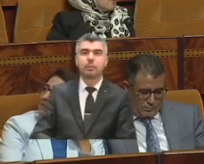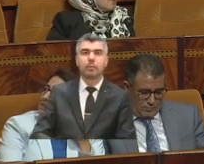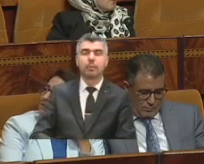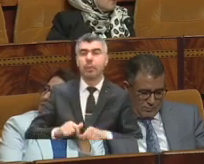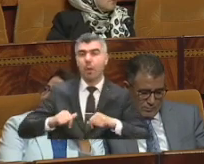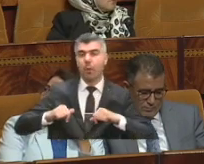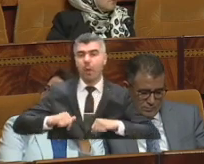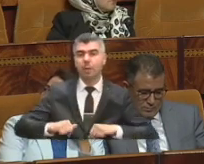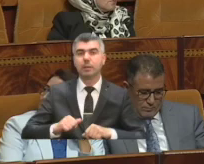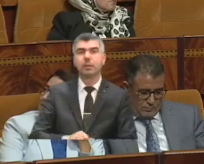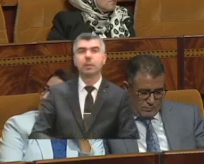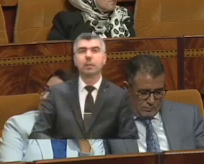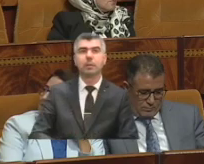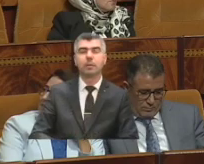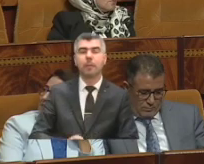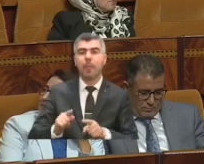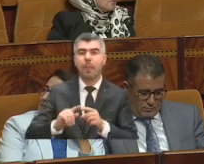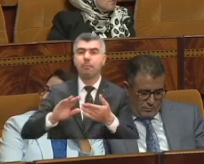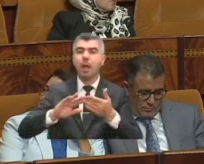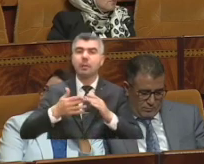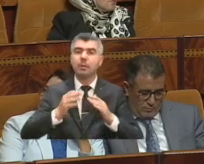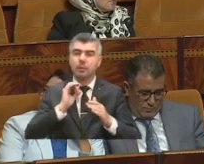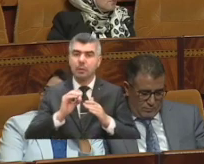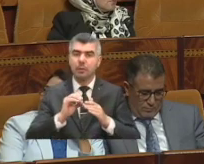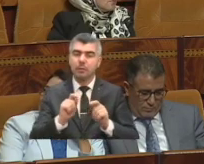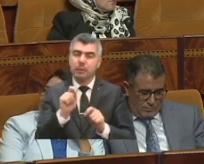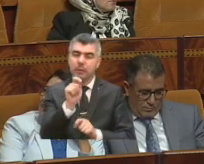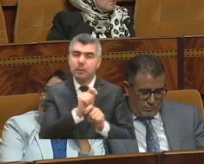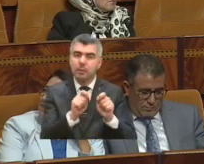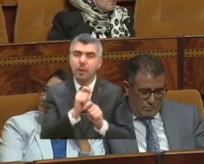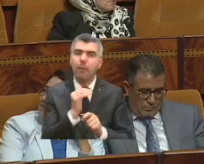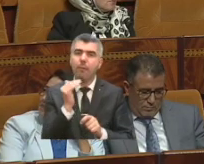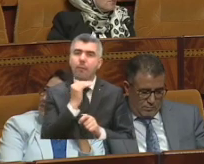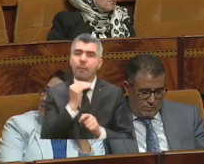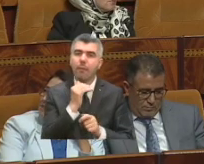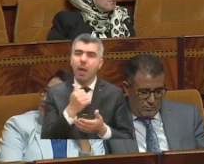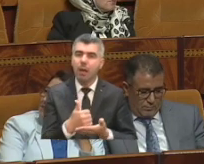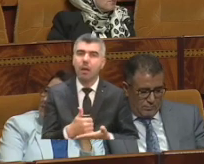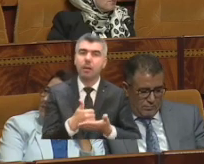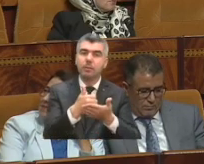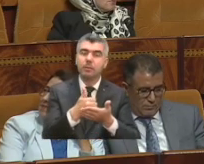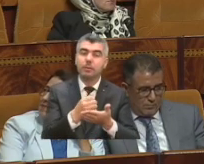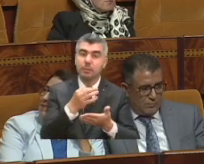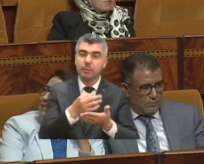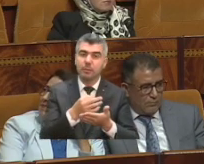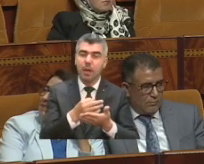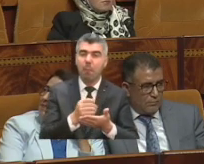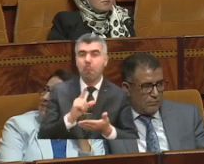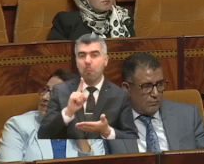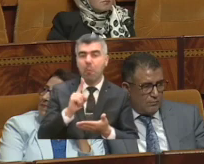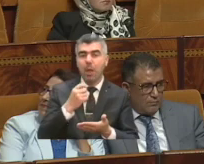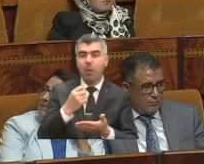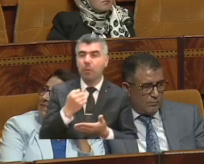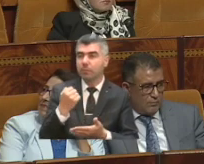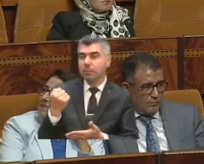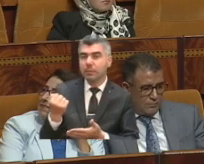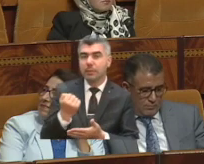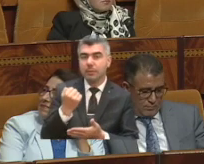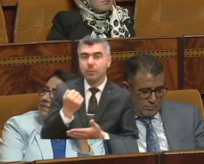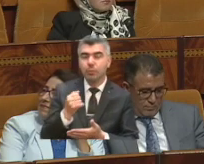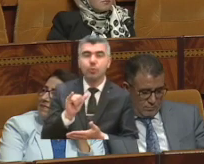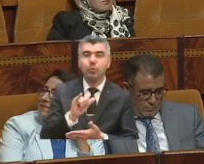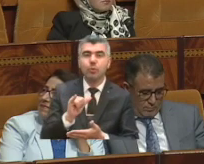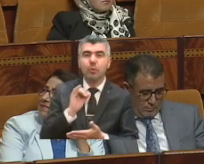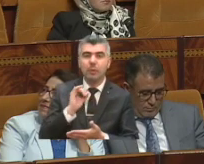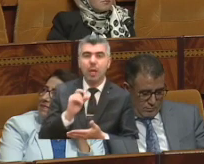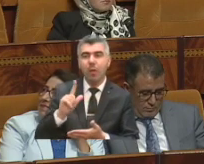الوزيرة، في الرقمنة وجدت من أجل تسريع الخدمات، ولكن إذا اتسمت هذه الخدمة بالبطء فهذا دليل أن